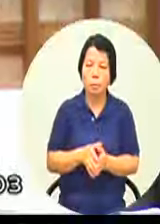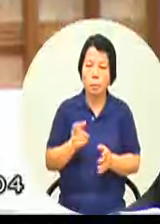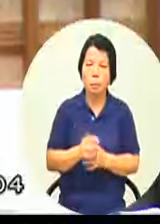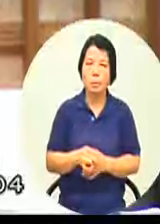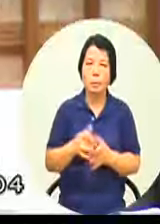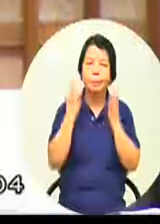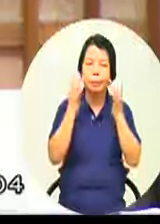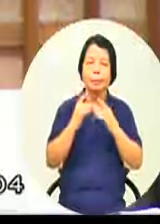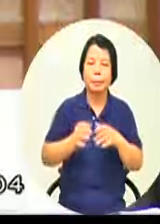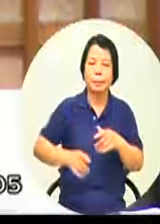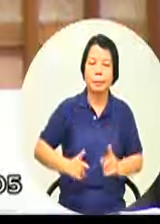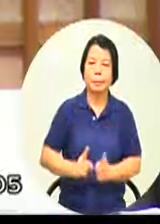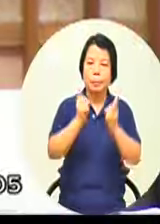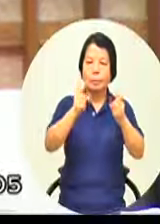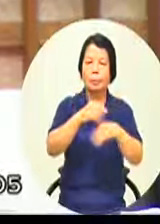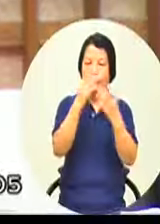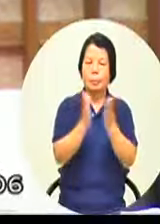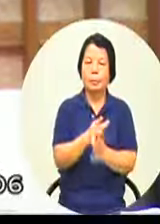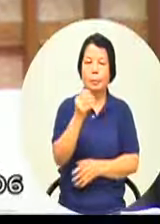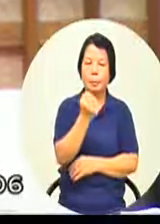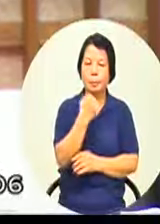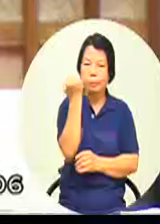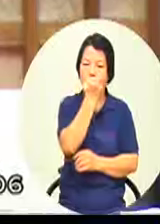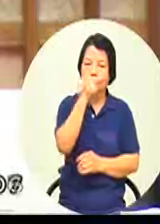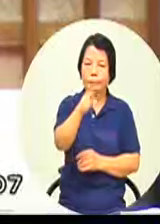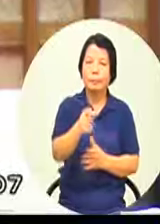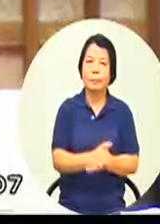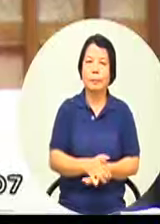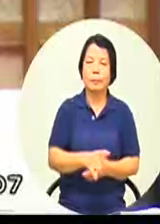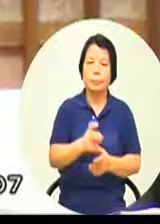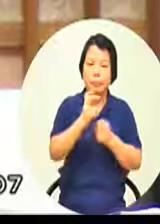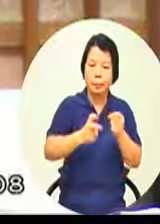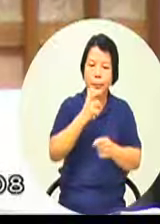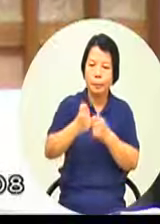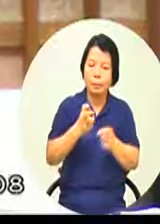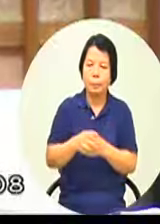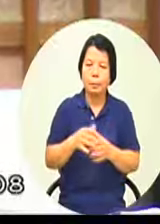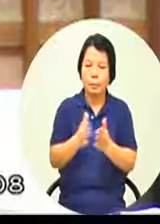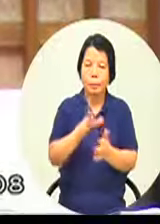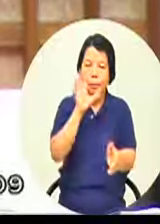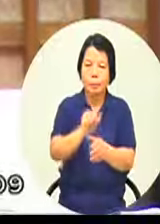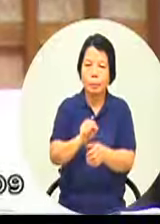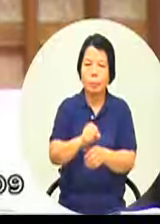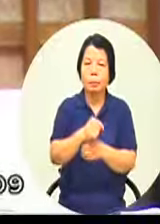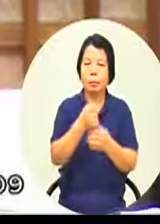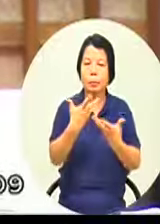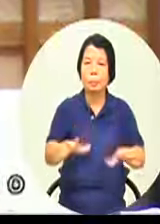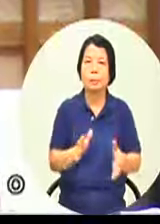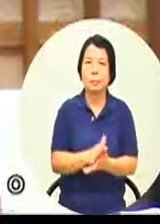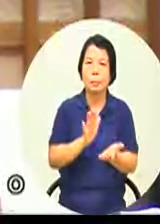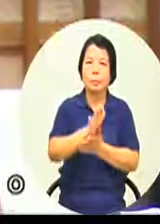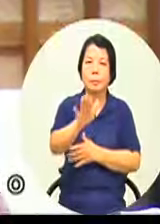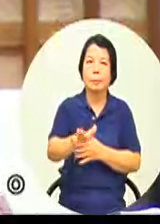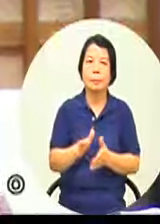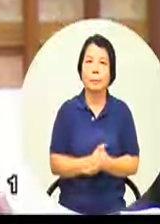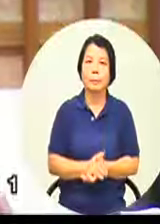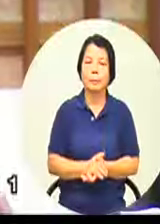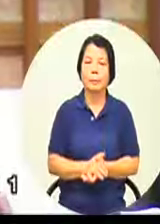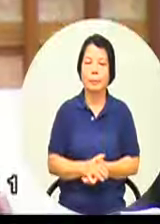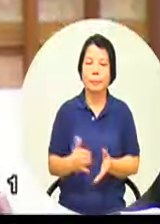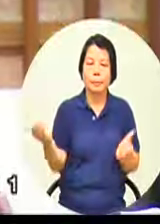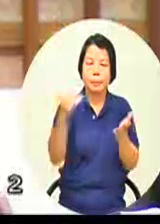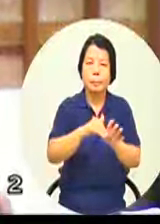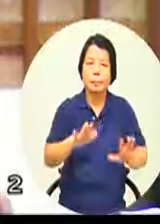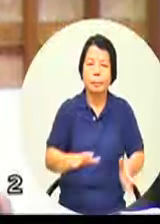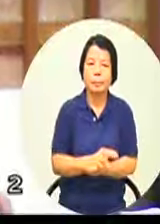上扬，就是菜虫作怪。那二三十年到底抓了多少个菜虫？之前那未来在这一次到底